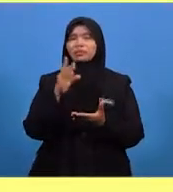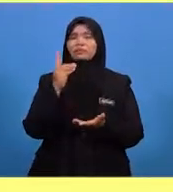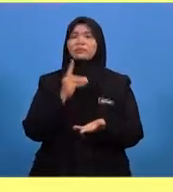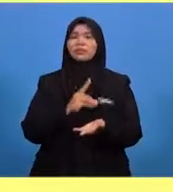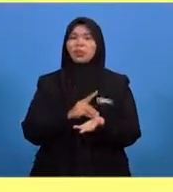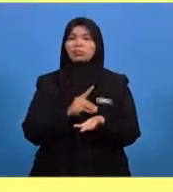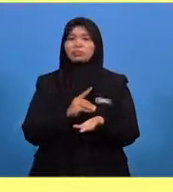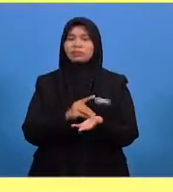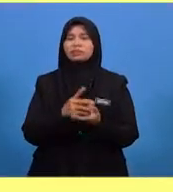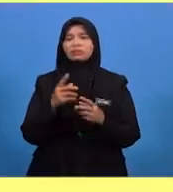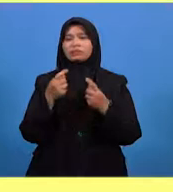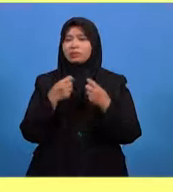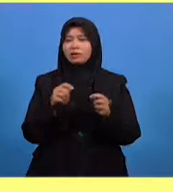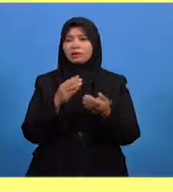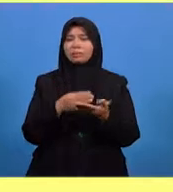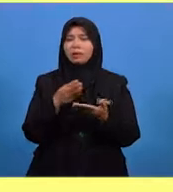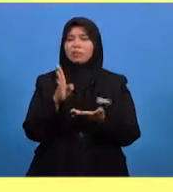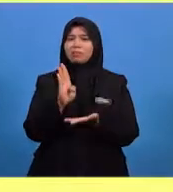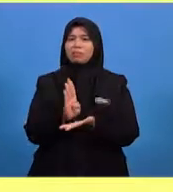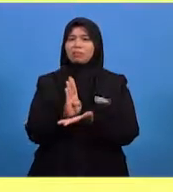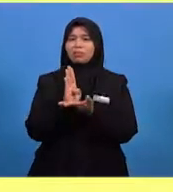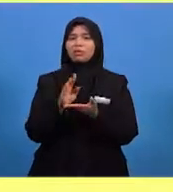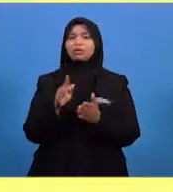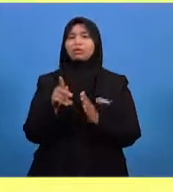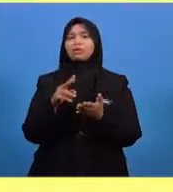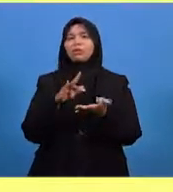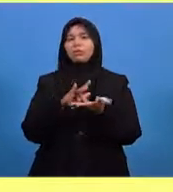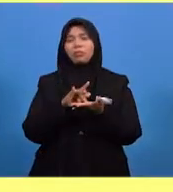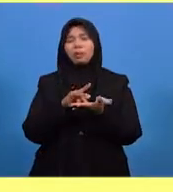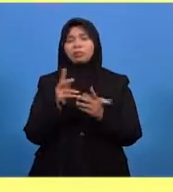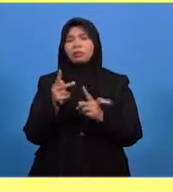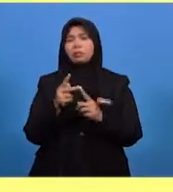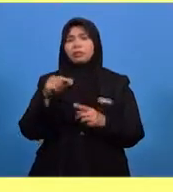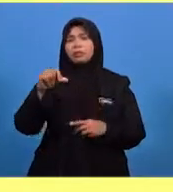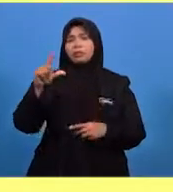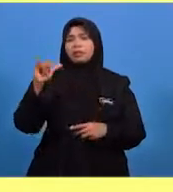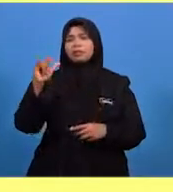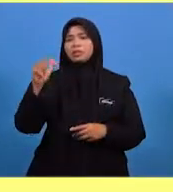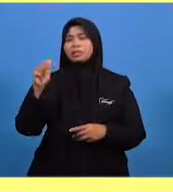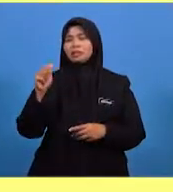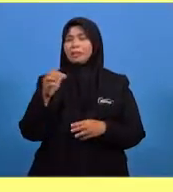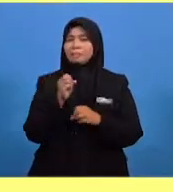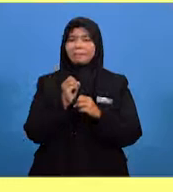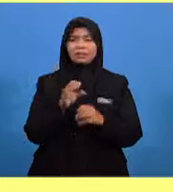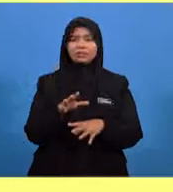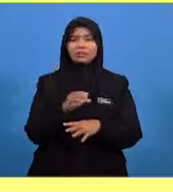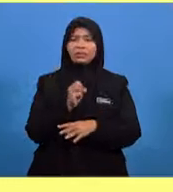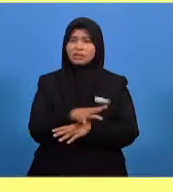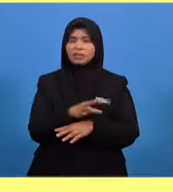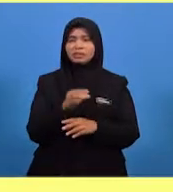su telah memberikan bantuan perobatan kepada gerila Hengky jepun